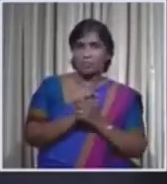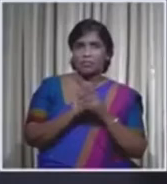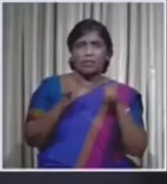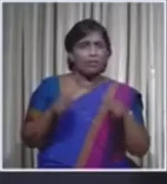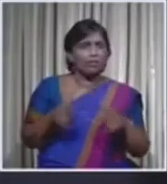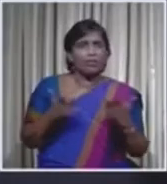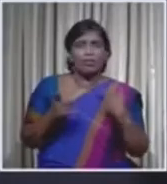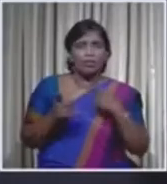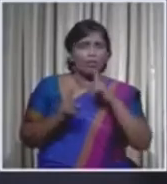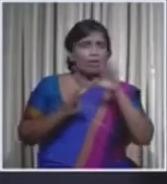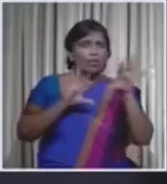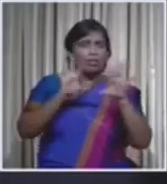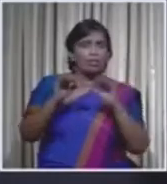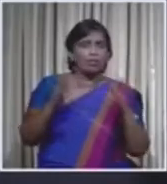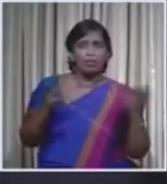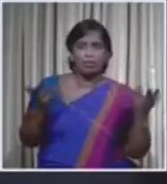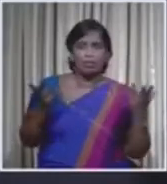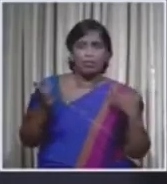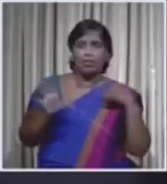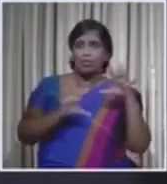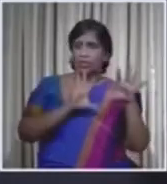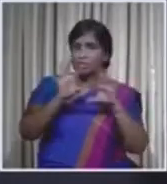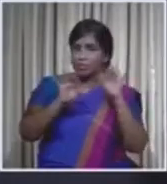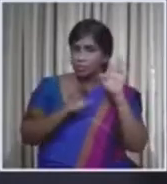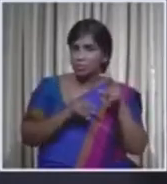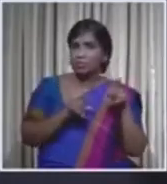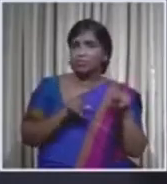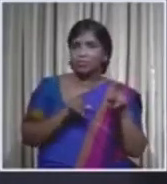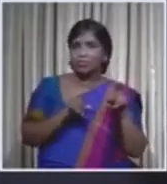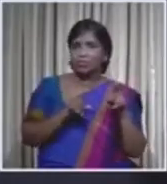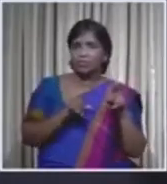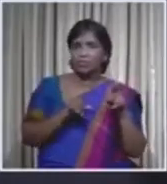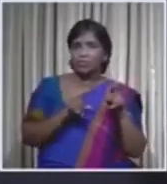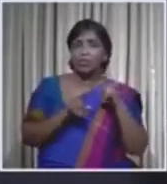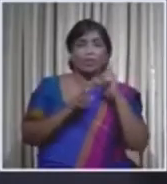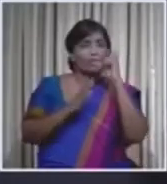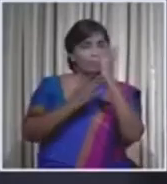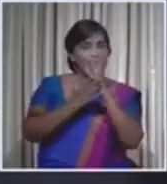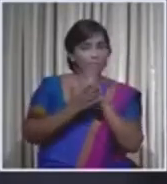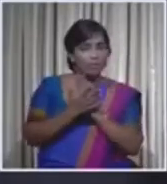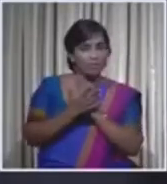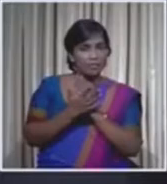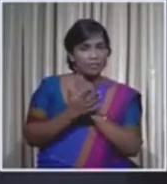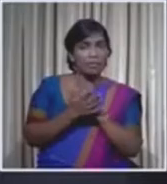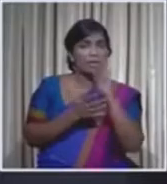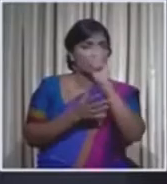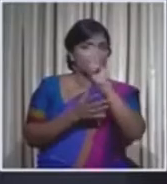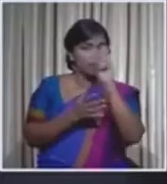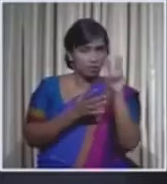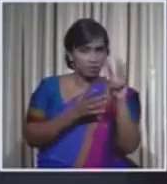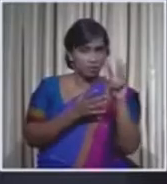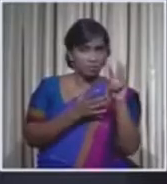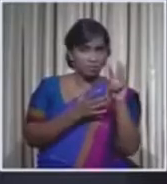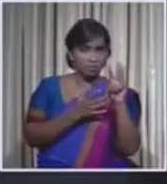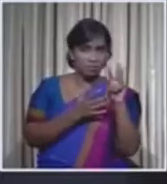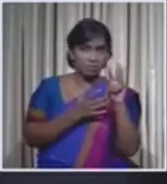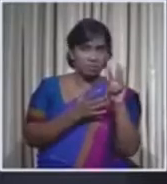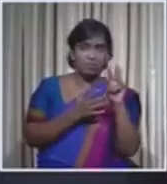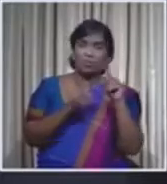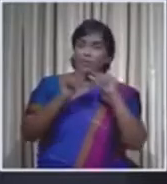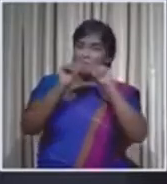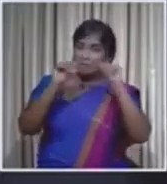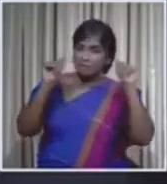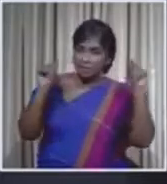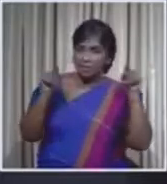කොහෙන්ද මේව පත් කරන්නේ මේව පත් කරන්නේ මේ මේ ව්‍යවස්ථාවේ 33 වෙනි